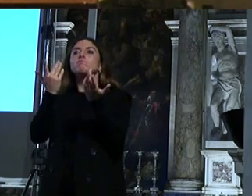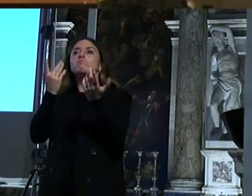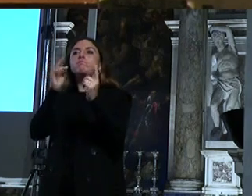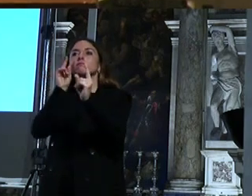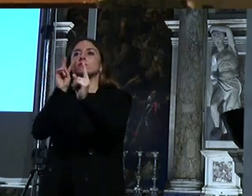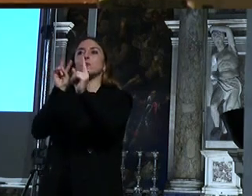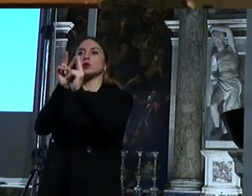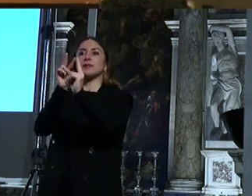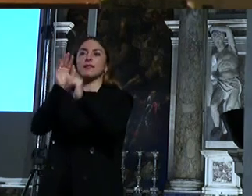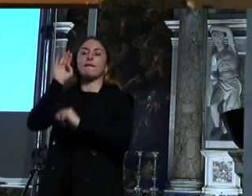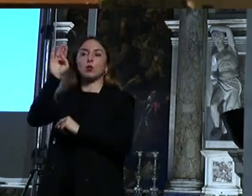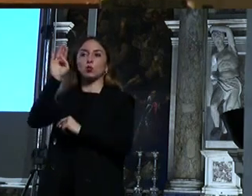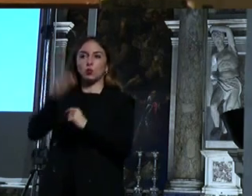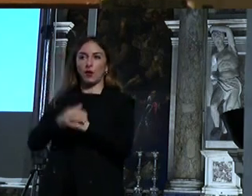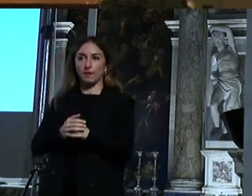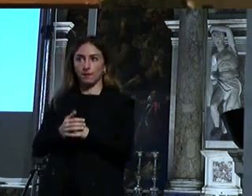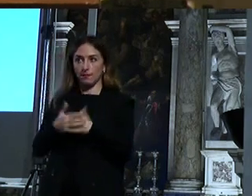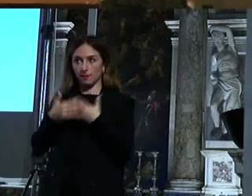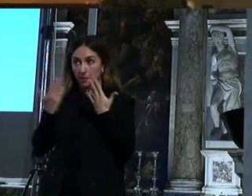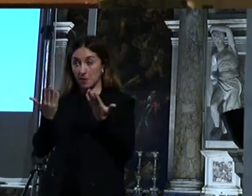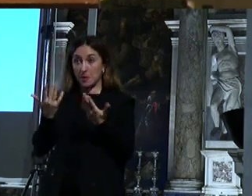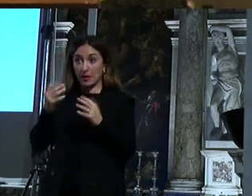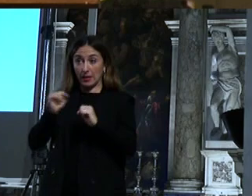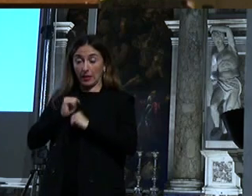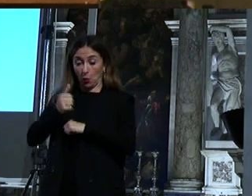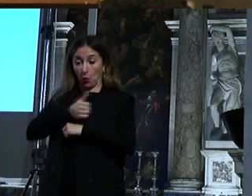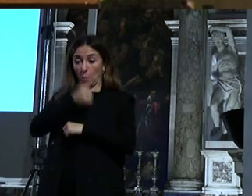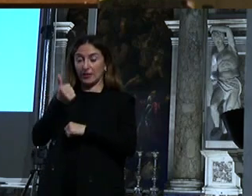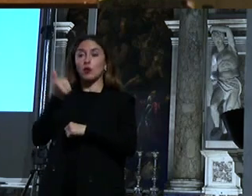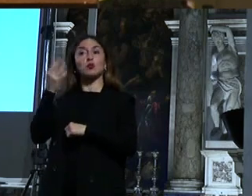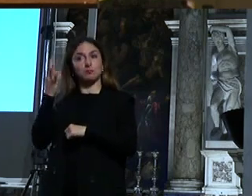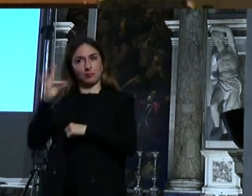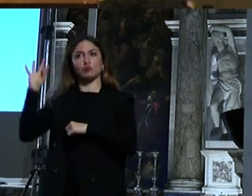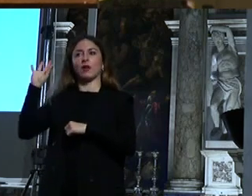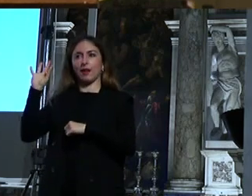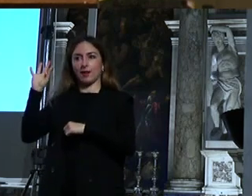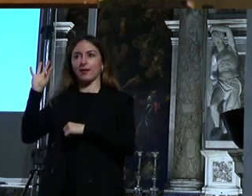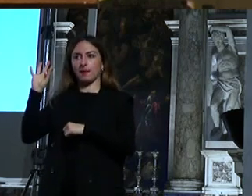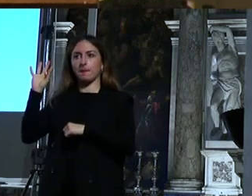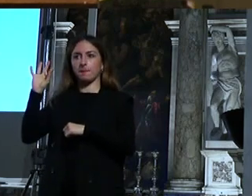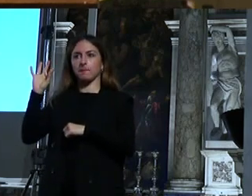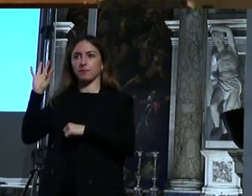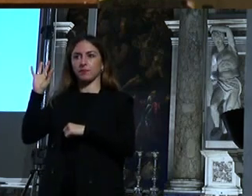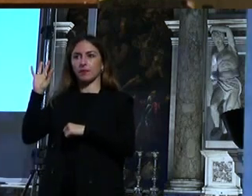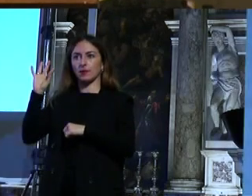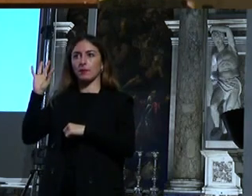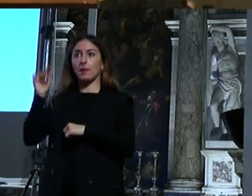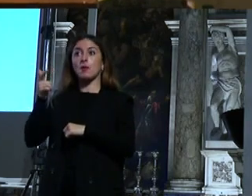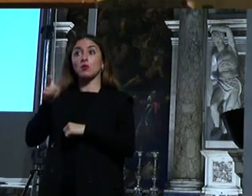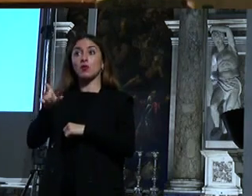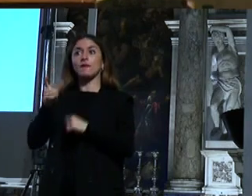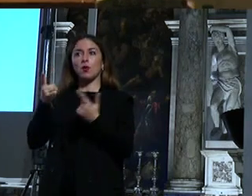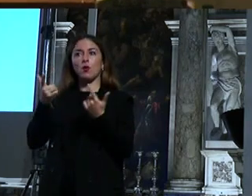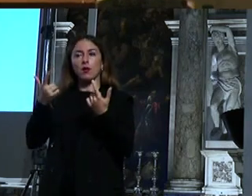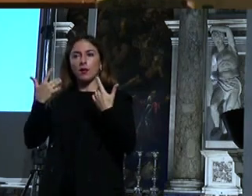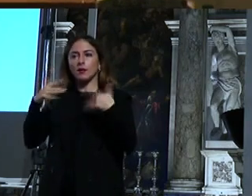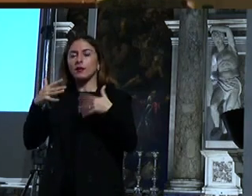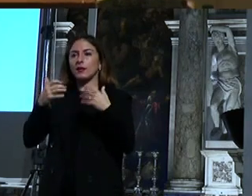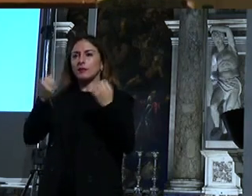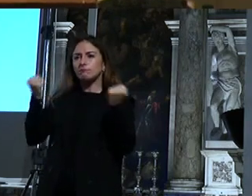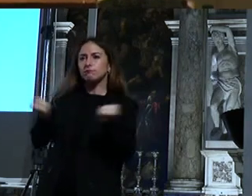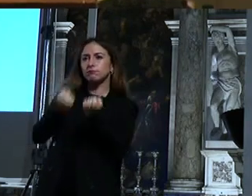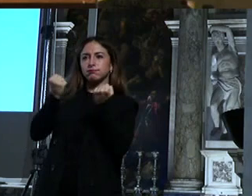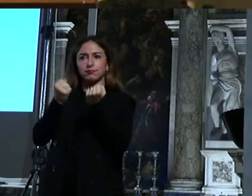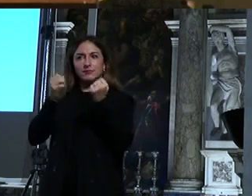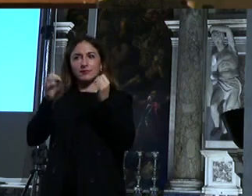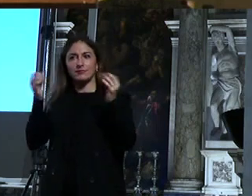quest'anno sia stato un anno speciale da questo punto di vista, perché le iniziative sono state tantissime,